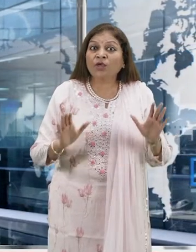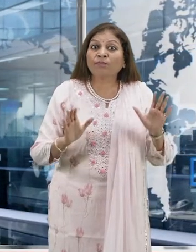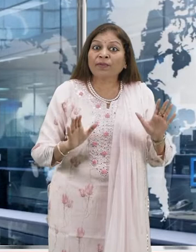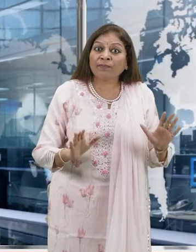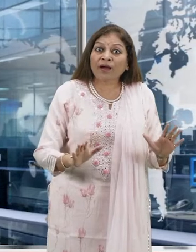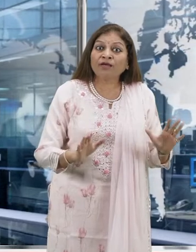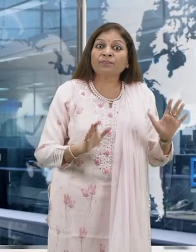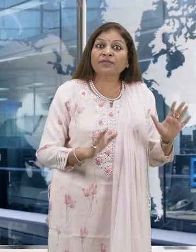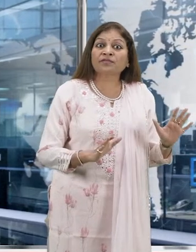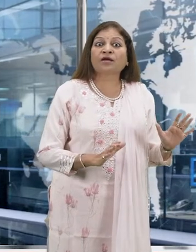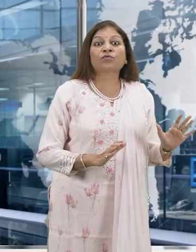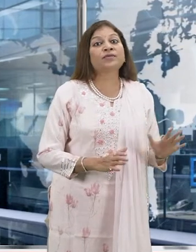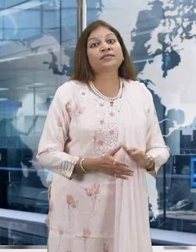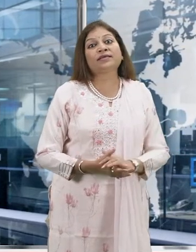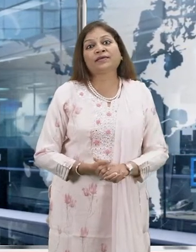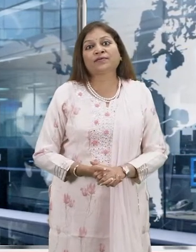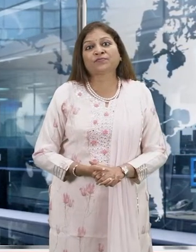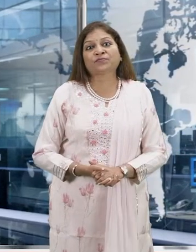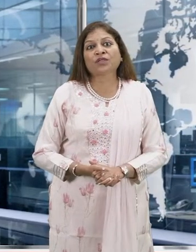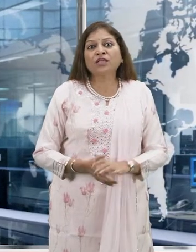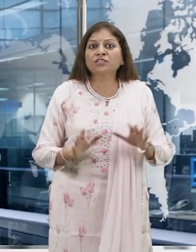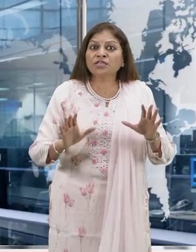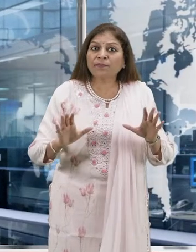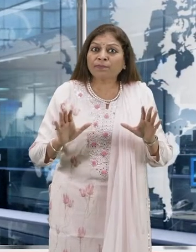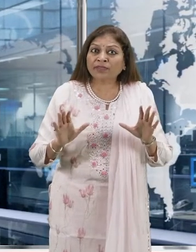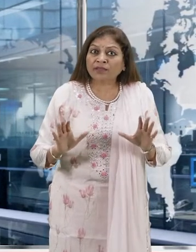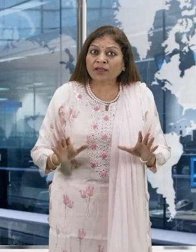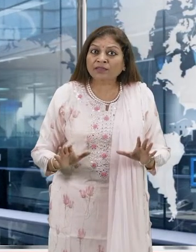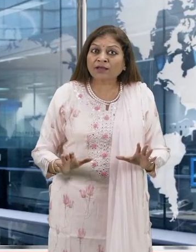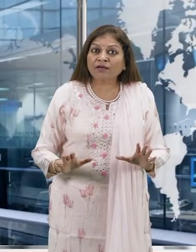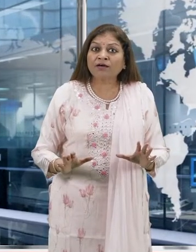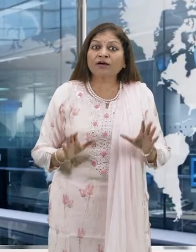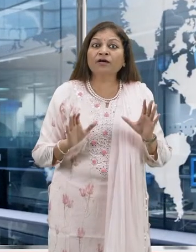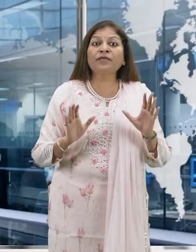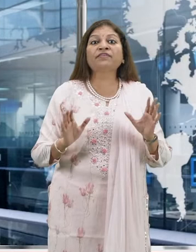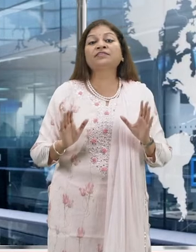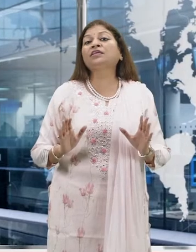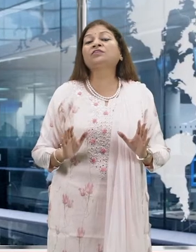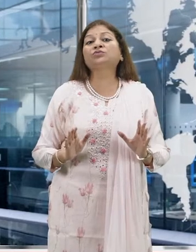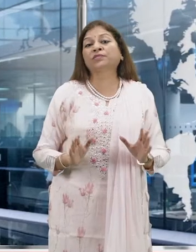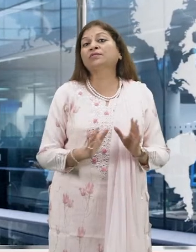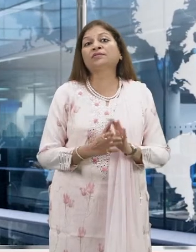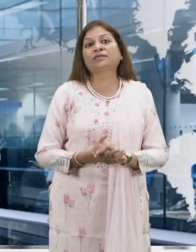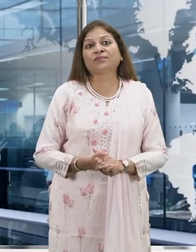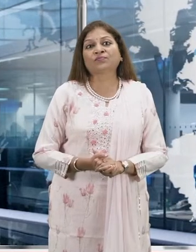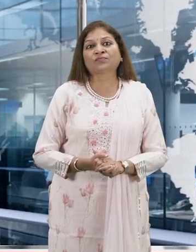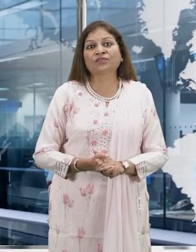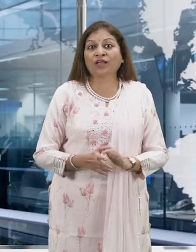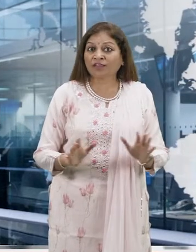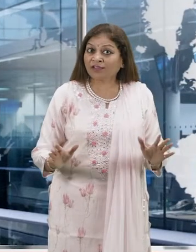ही बेबाक पत्रकारों में से एक है, जिनकी पत्रकारिता अभिव्यक्ति की